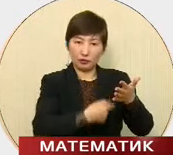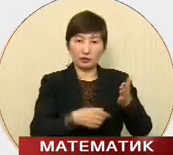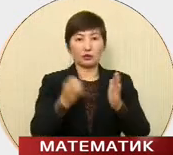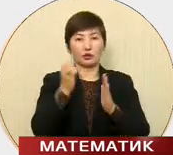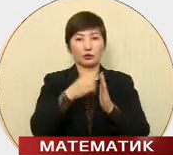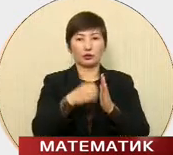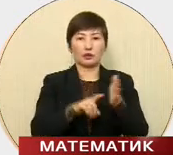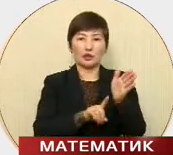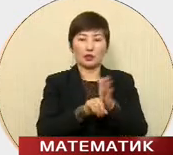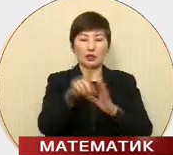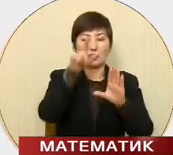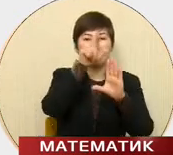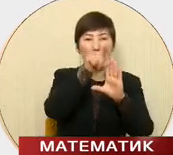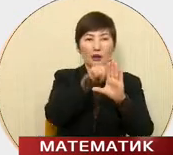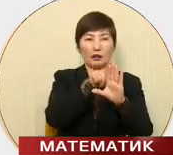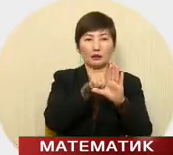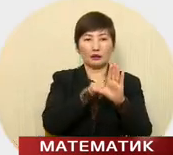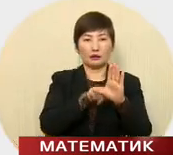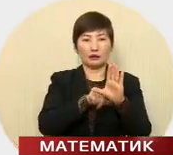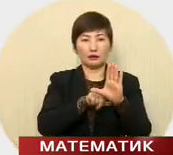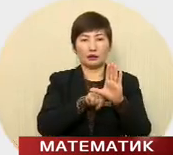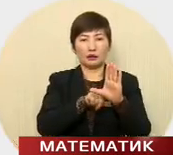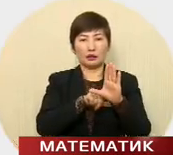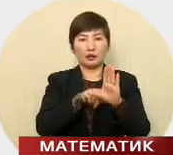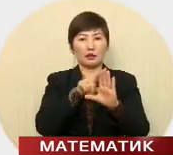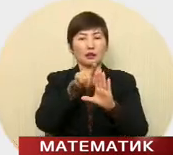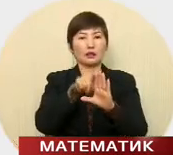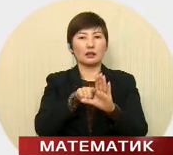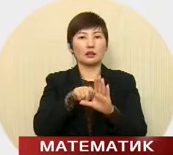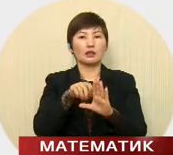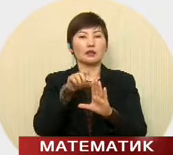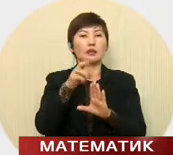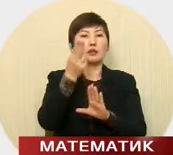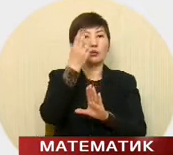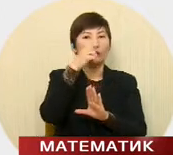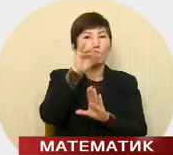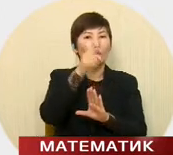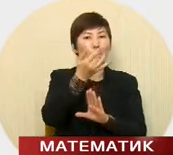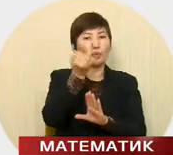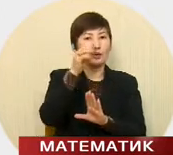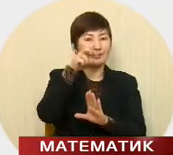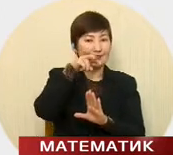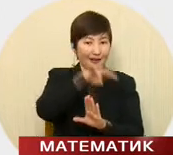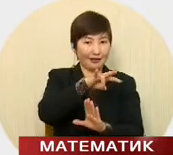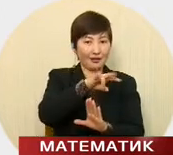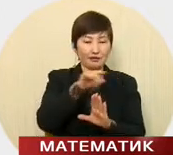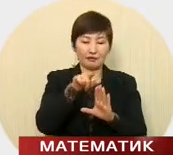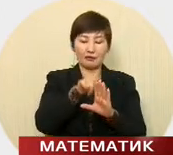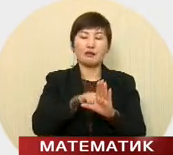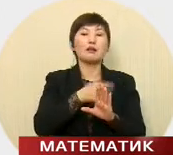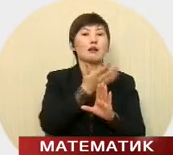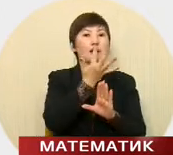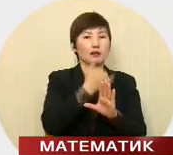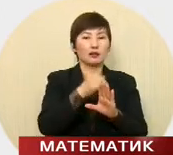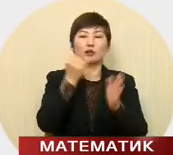хүснэгтийн эхний багнанд сурагчдын хамрагддаг дугуйлангийн нэр харагдаж байна. За тэгвэл бид нар эхлээд 6-гийн А